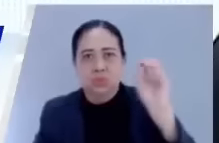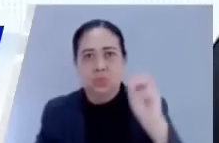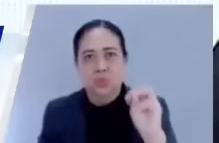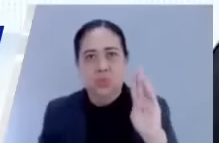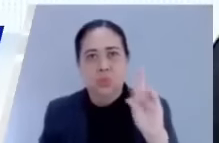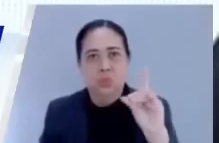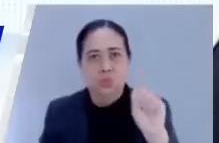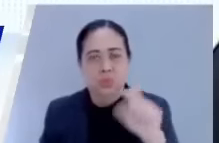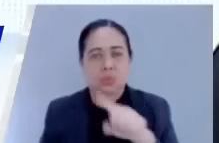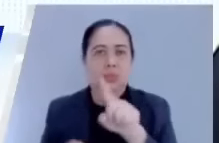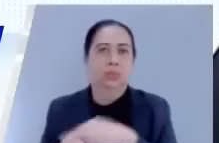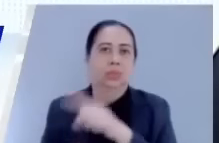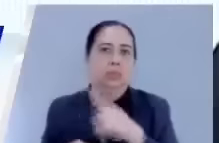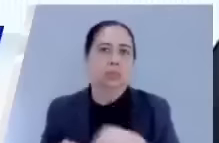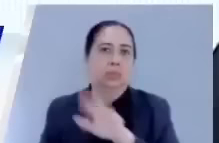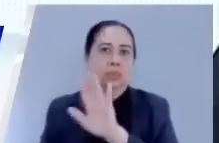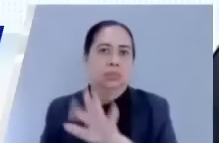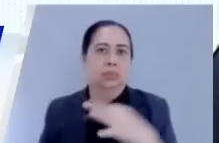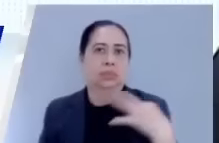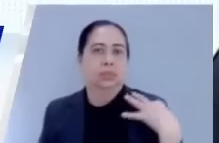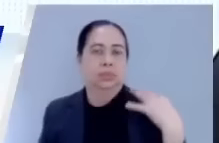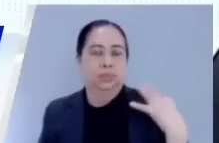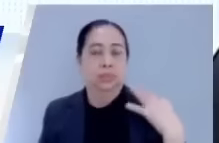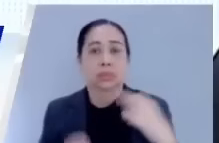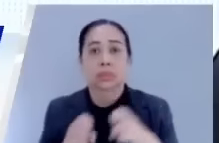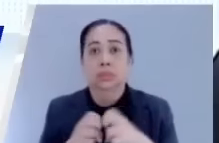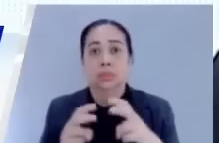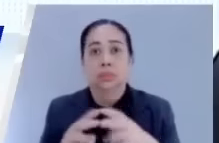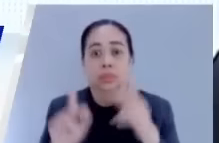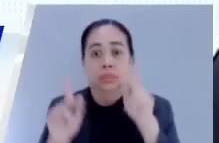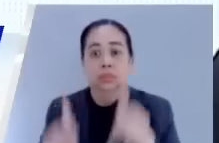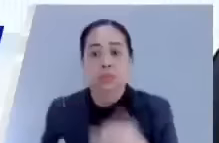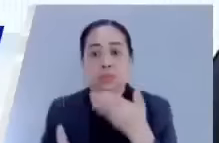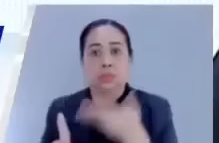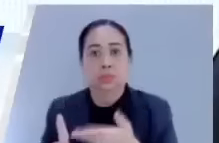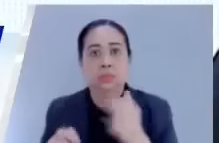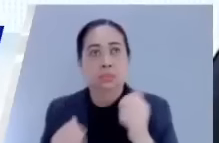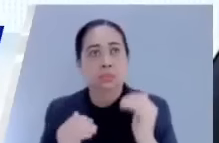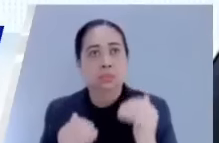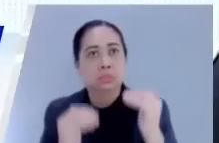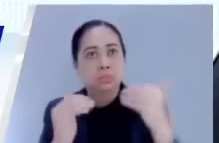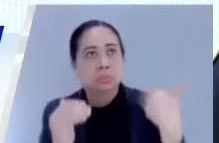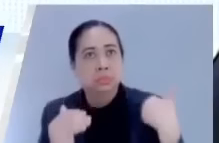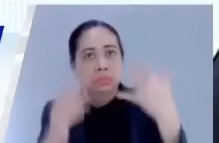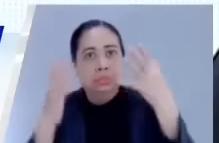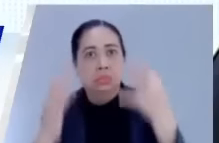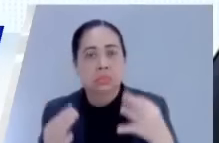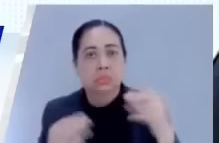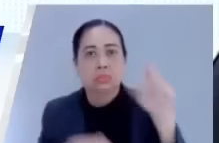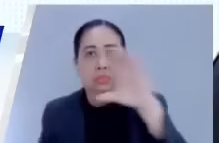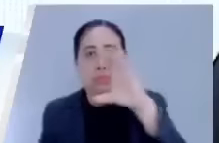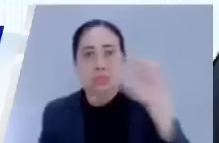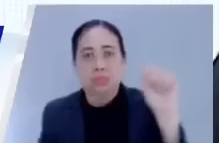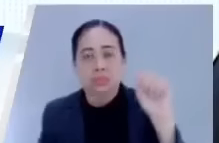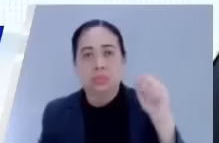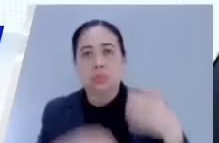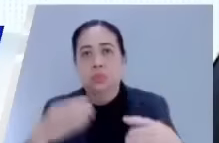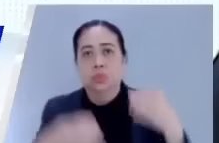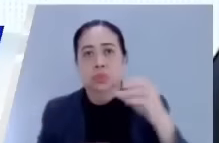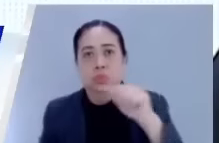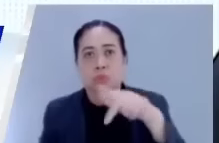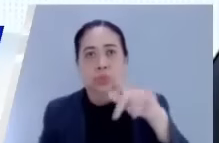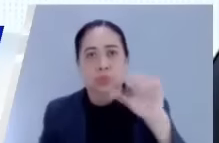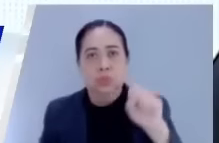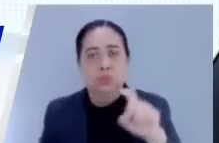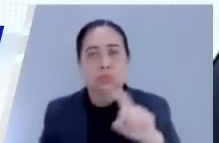ang candidacy. Kahit pa yung taong yan ay naka-apila sa Court of Appeals. Unless mag-issue ng TRO ang Court